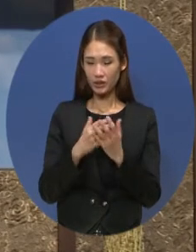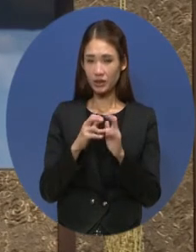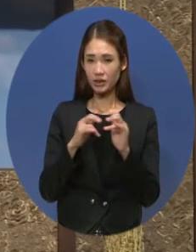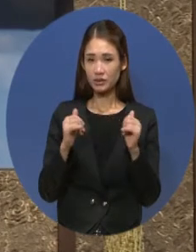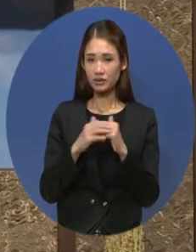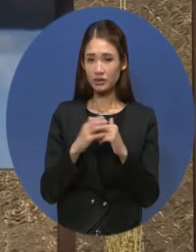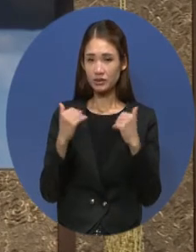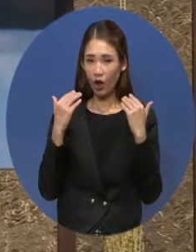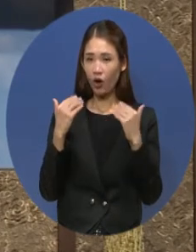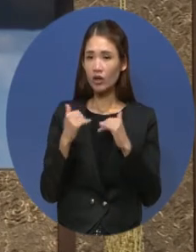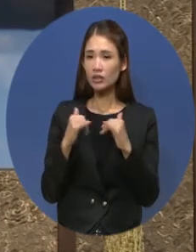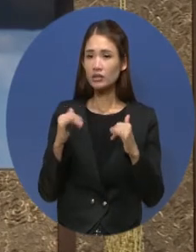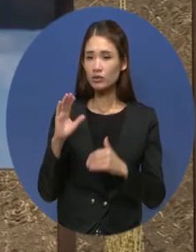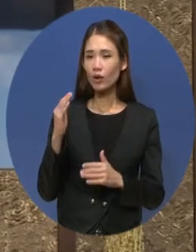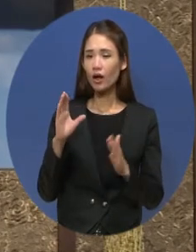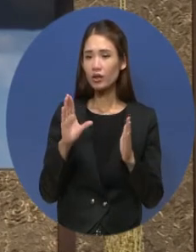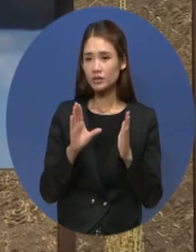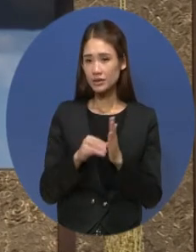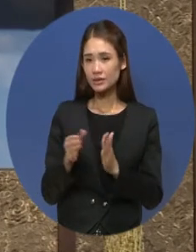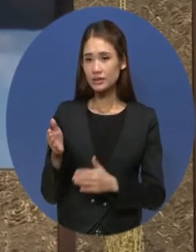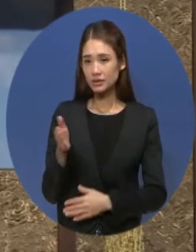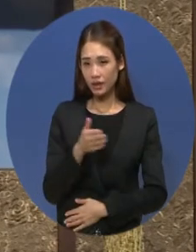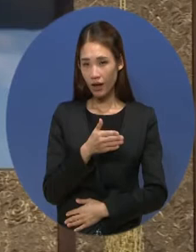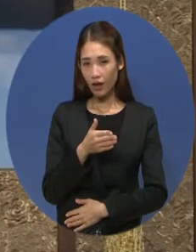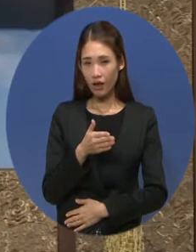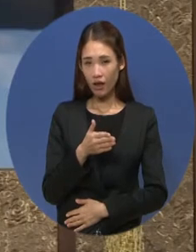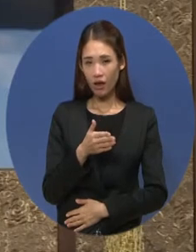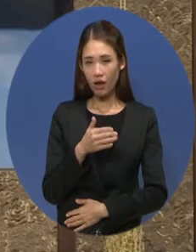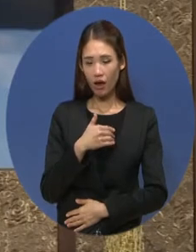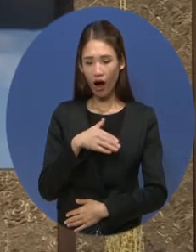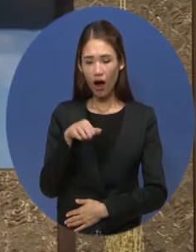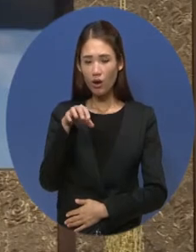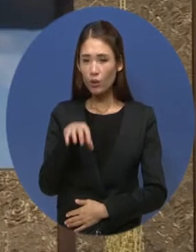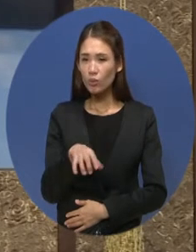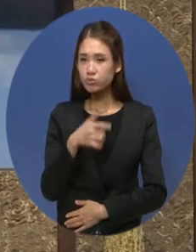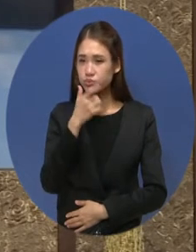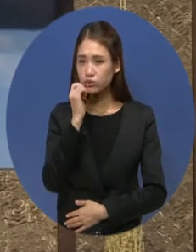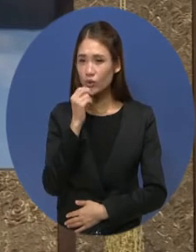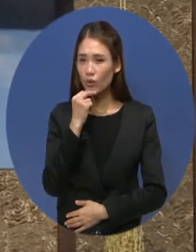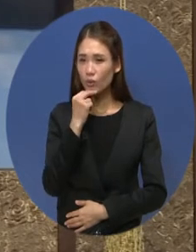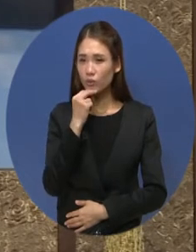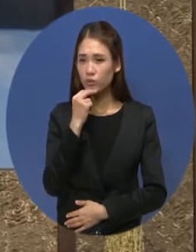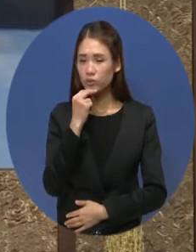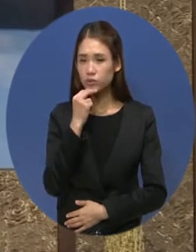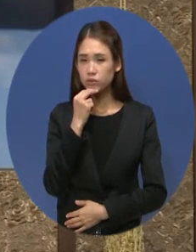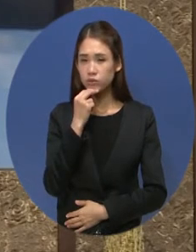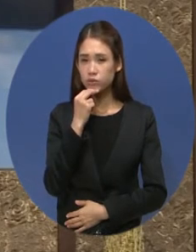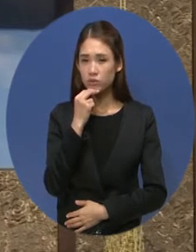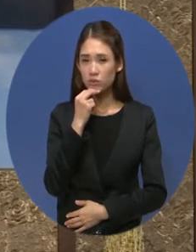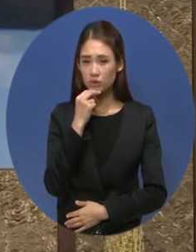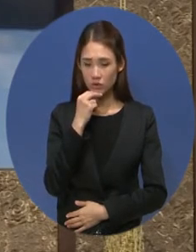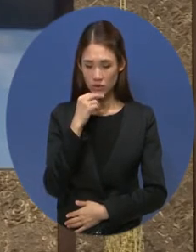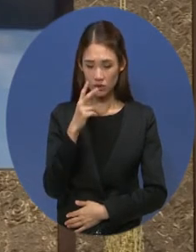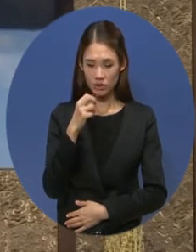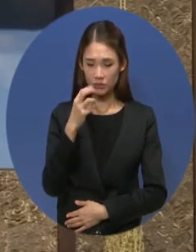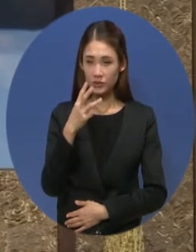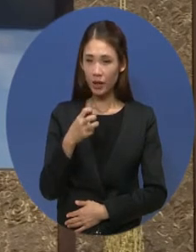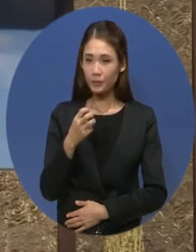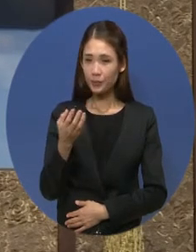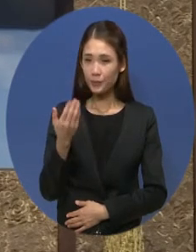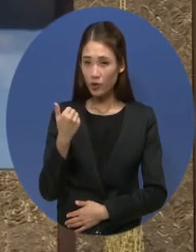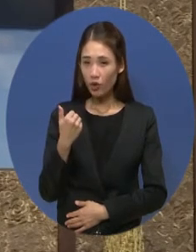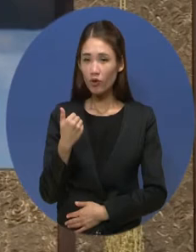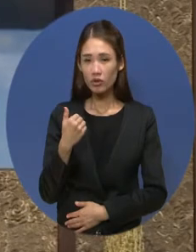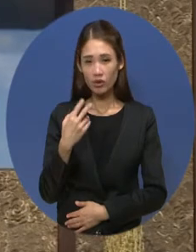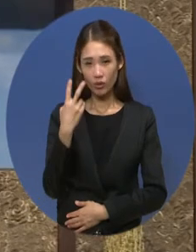것은 되었을 때 갈 곳이 없다 라는 인제 절박함에 있었던 거죠 그래서 아무래도 이식 20년 30년 전에 세대의